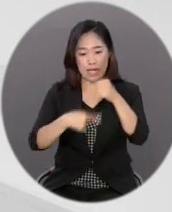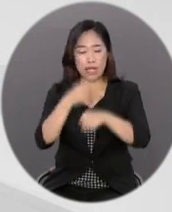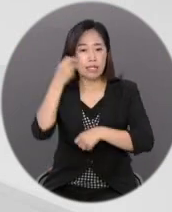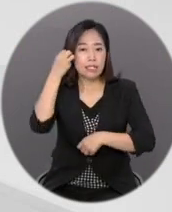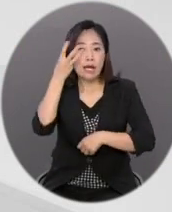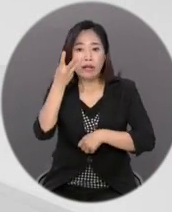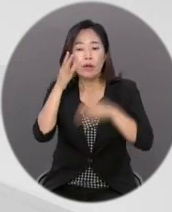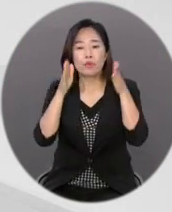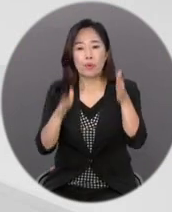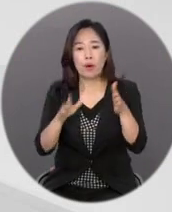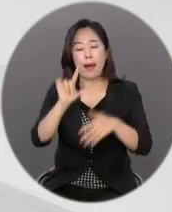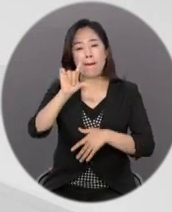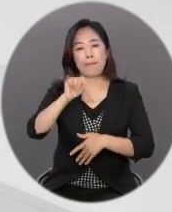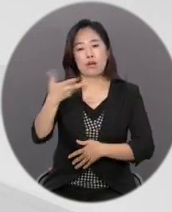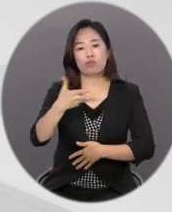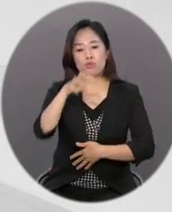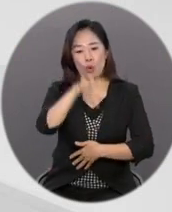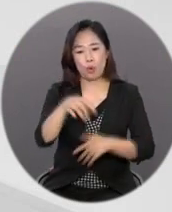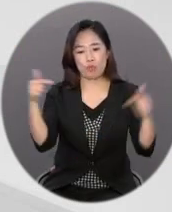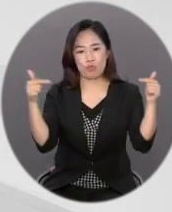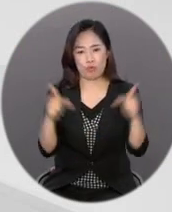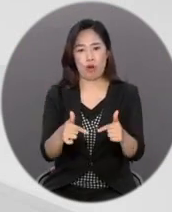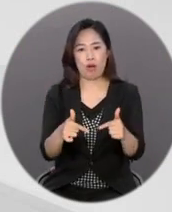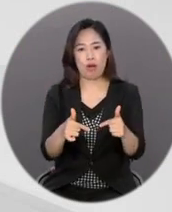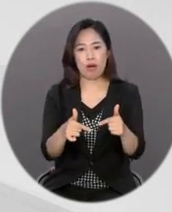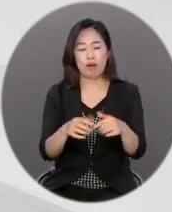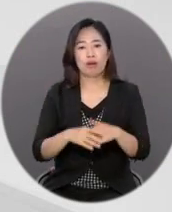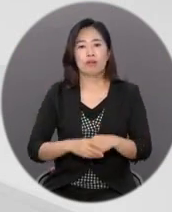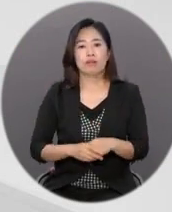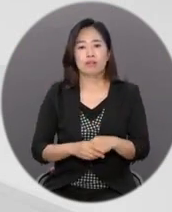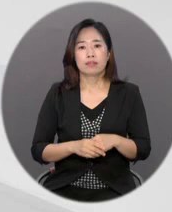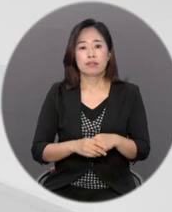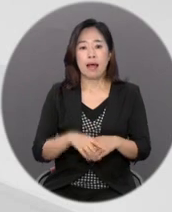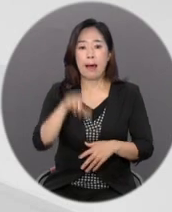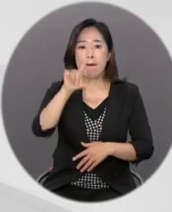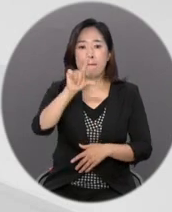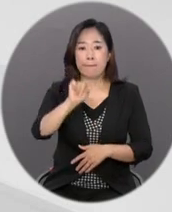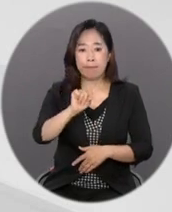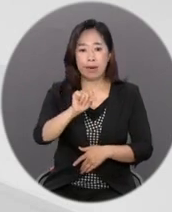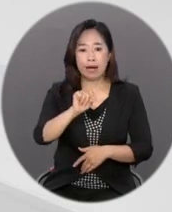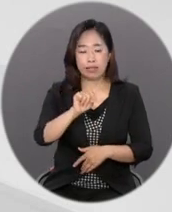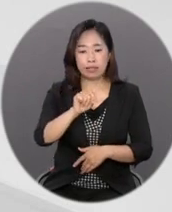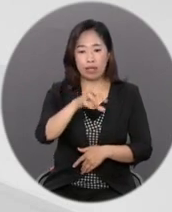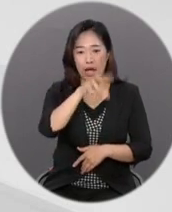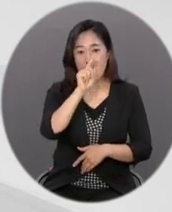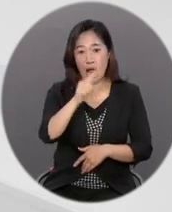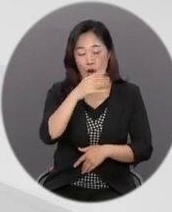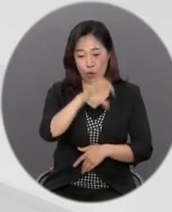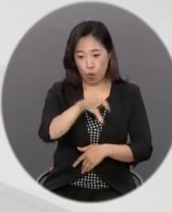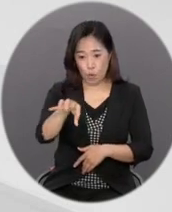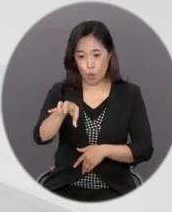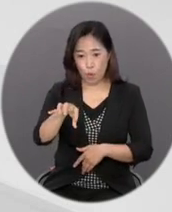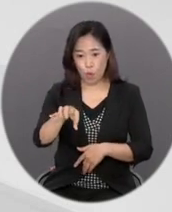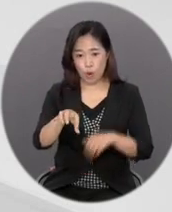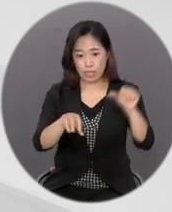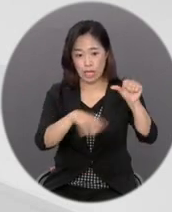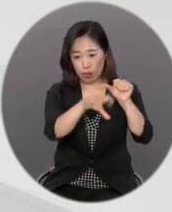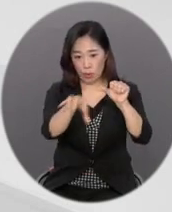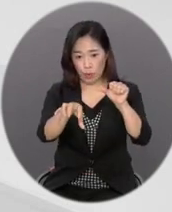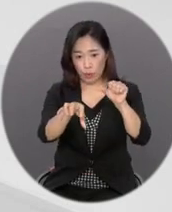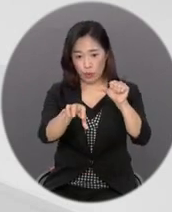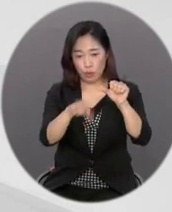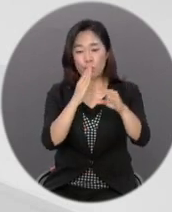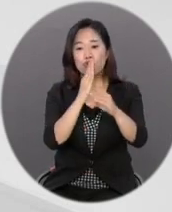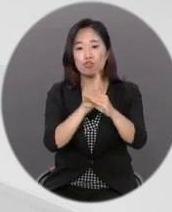1만 9천 곳이 줄었습니다. 광주에서만 하루 평균 41 곳씩, 전체 5곳 점포 가운데 한 곳 이상